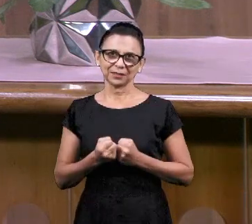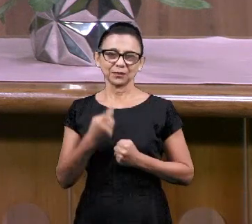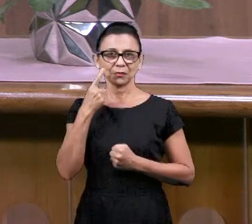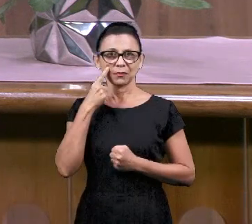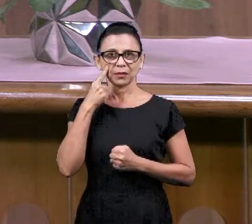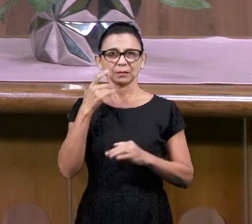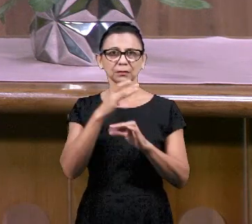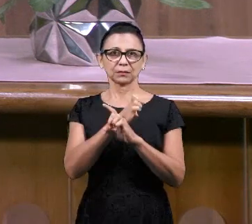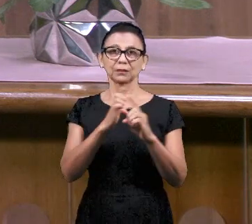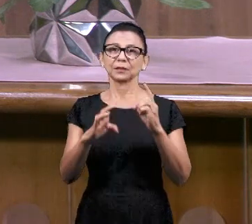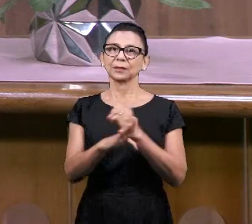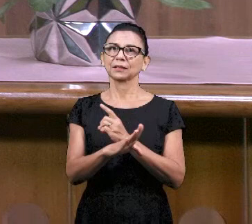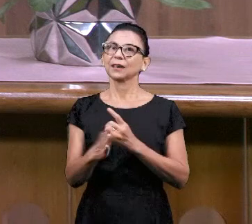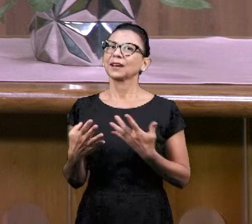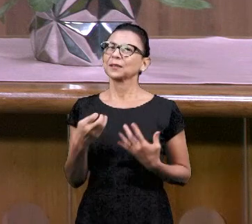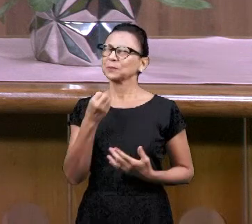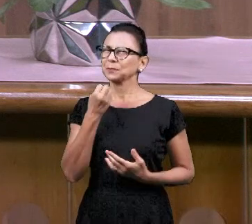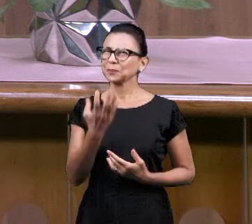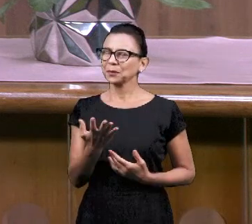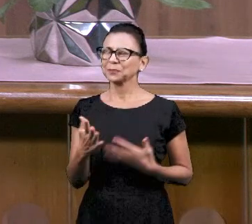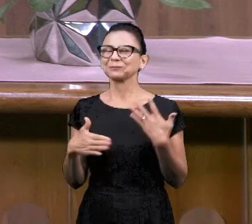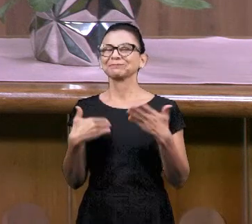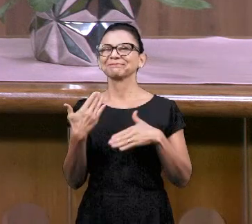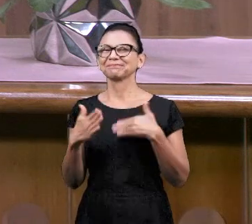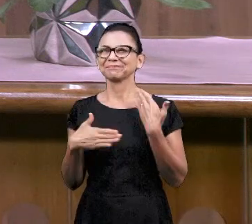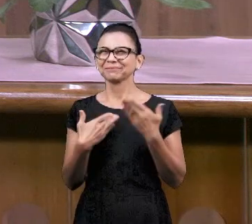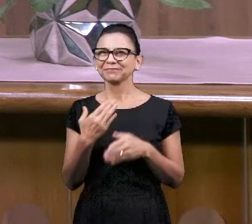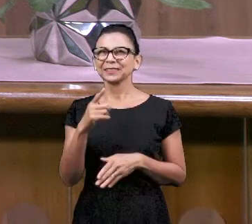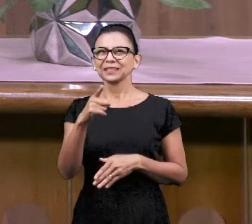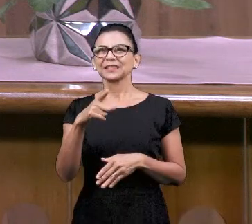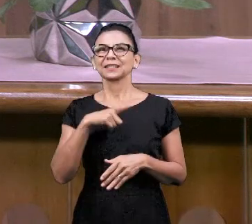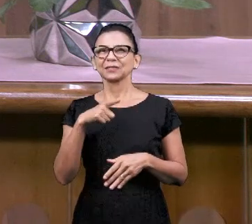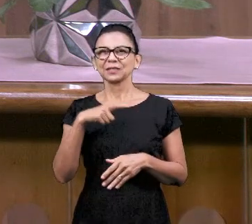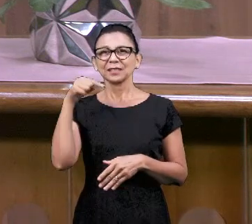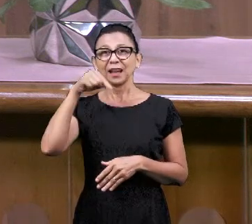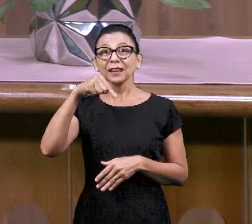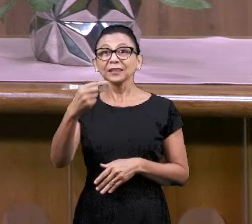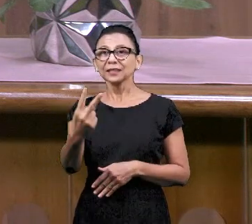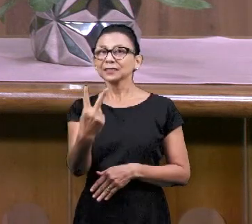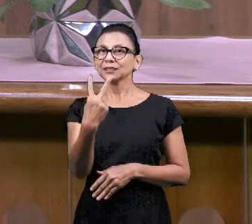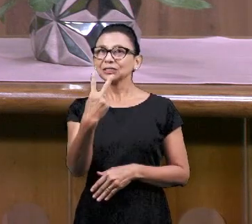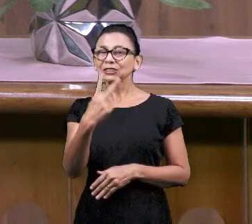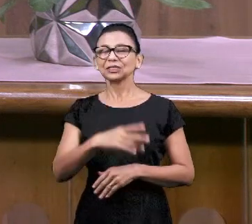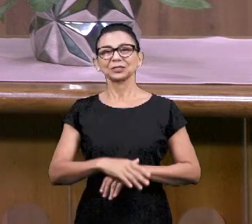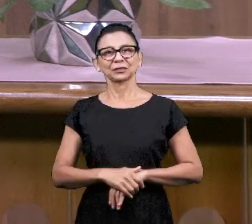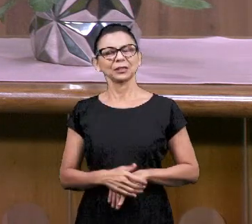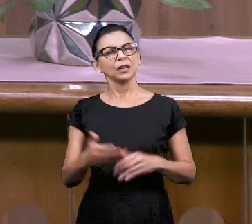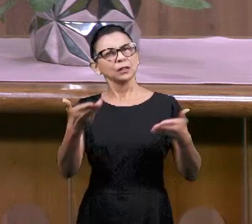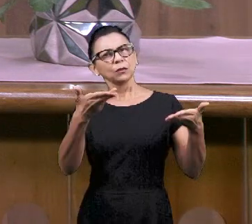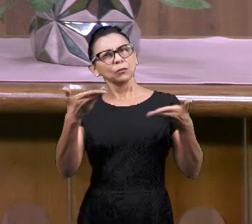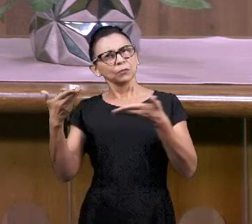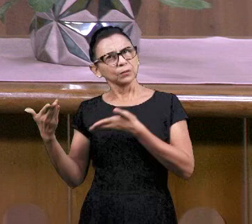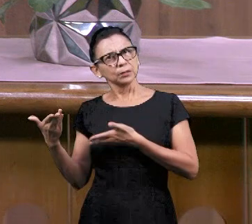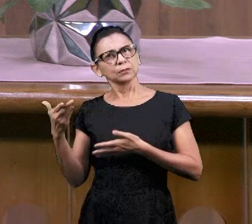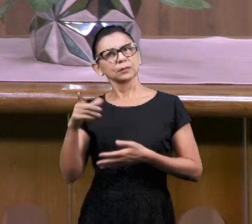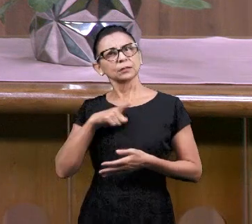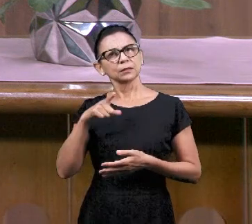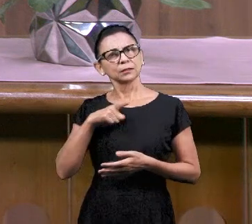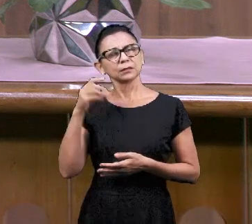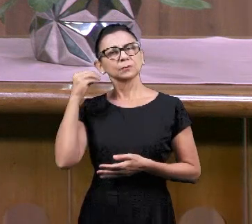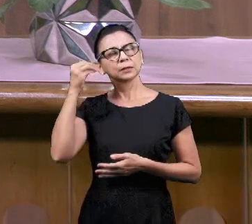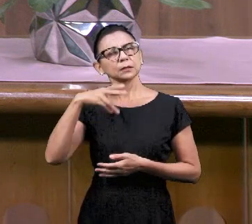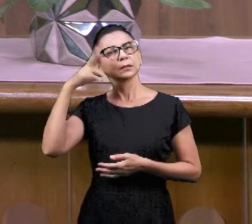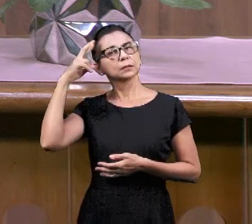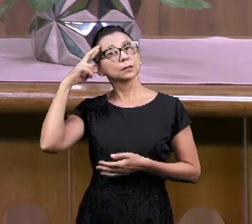une joie compter avec votre participation. Et je vous invite à vivre une expérience avec le Seigneur. Et cela se donne